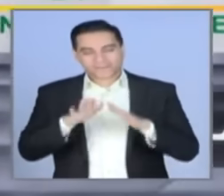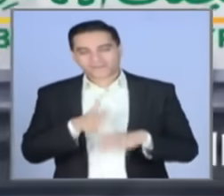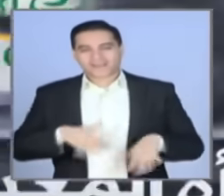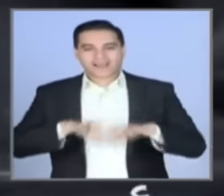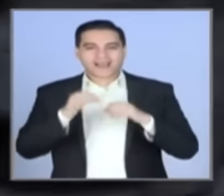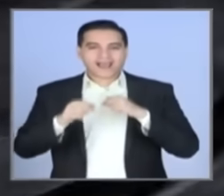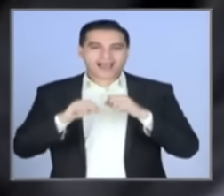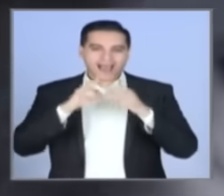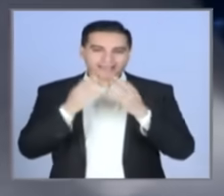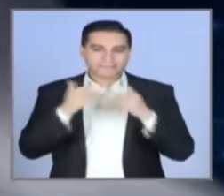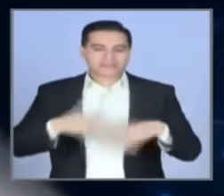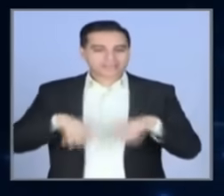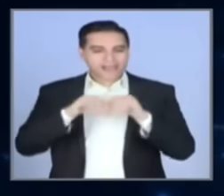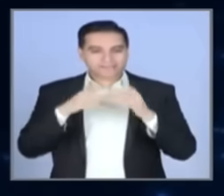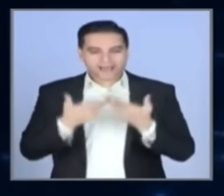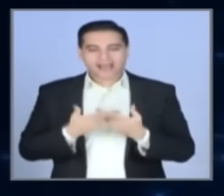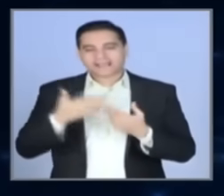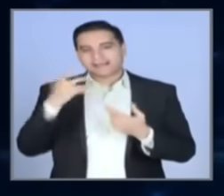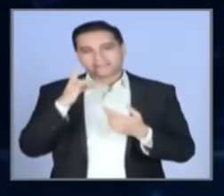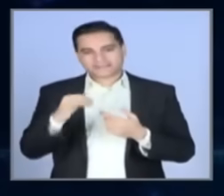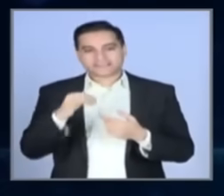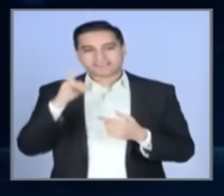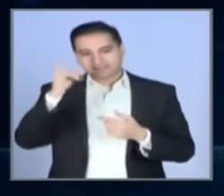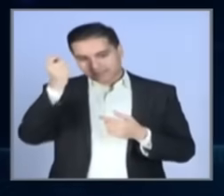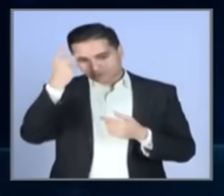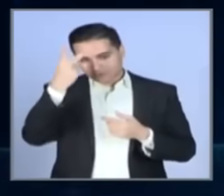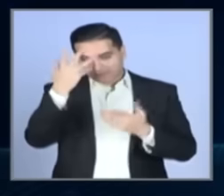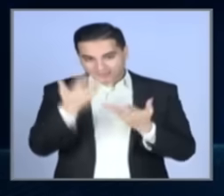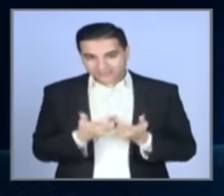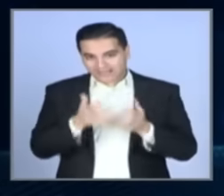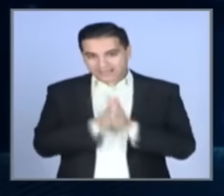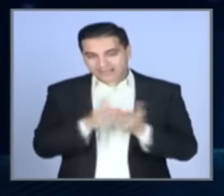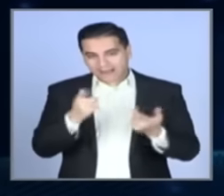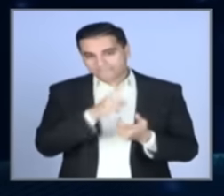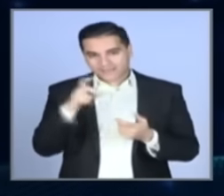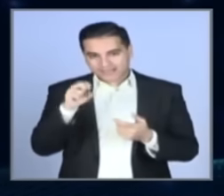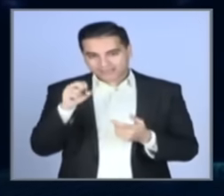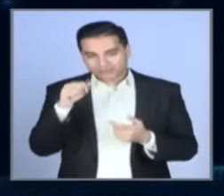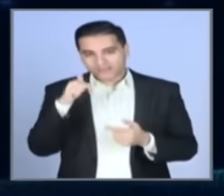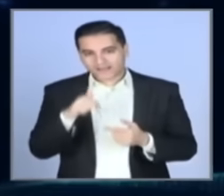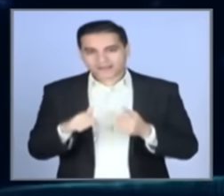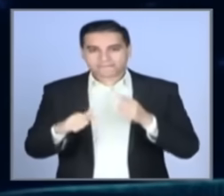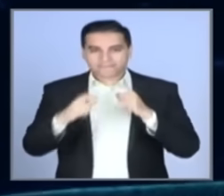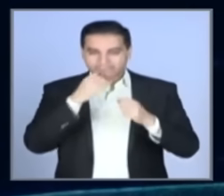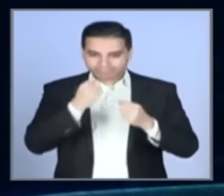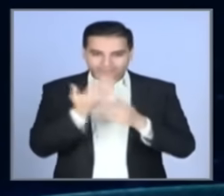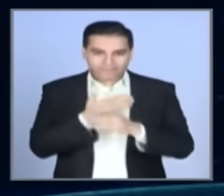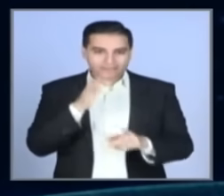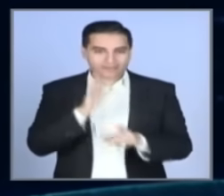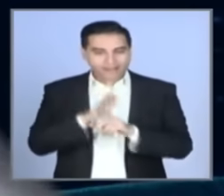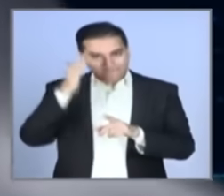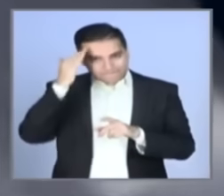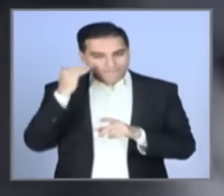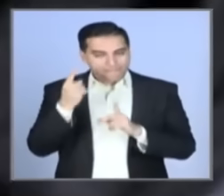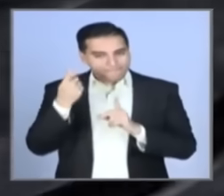وبكده عائلات مصر جمعت 50 نقطه في فقره المعرفه والفنون، ويبقى الرصيد لحد دلوقتي 125 نقطه